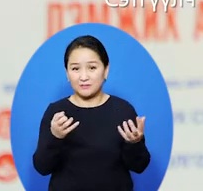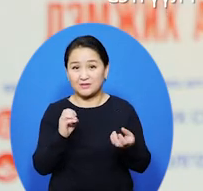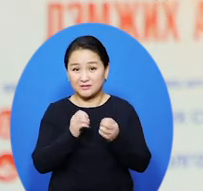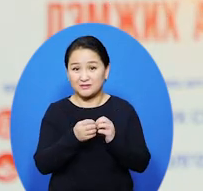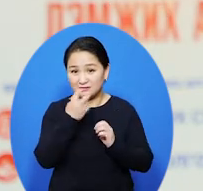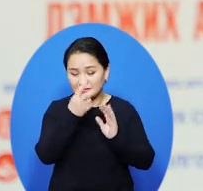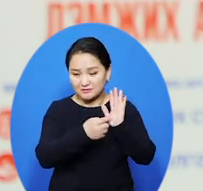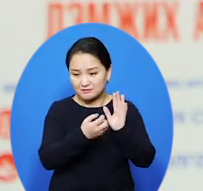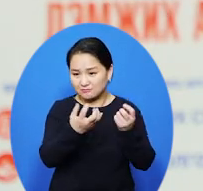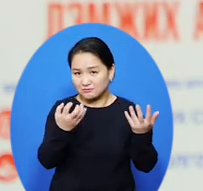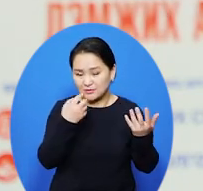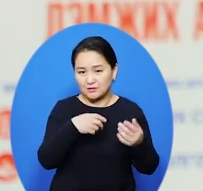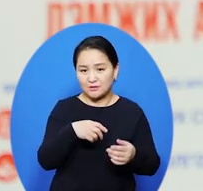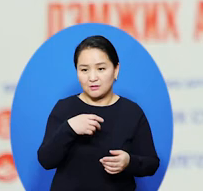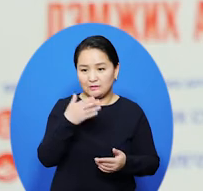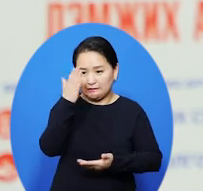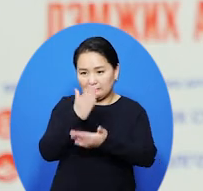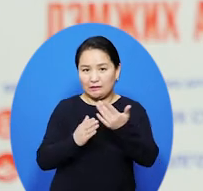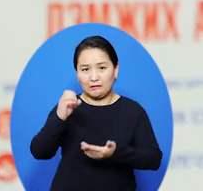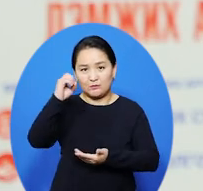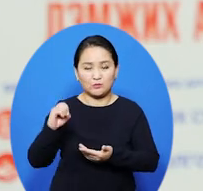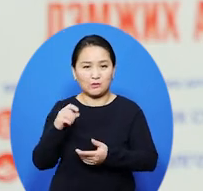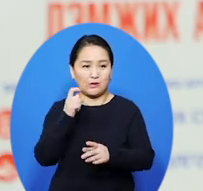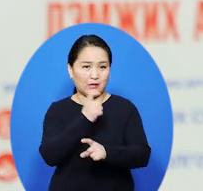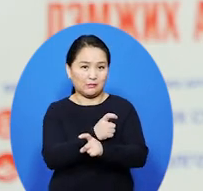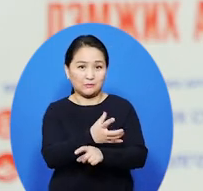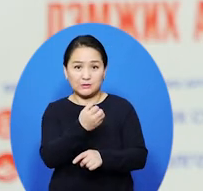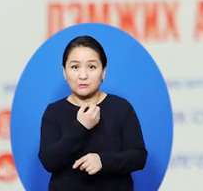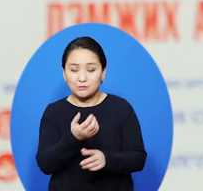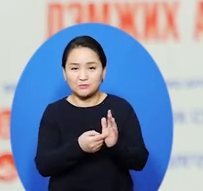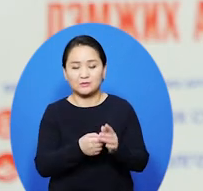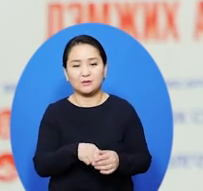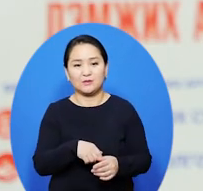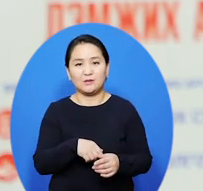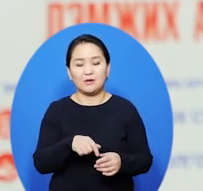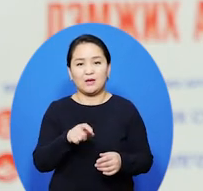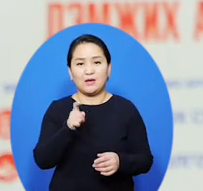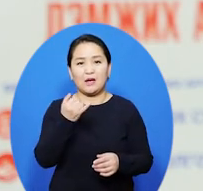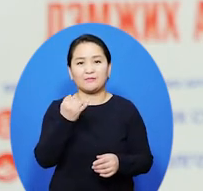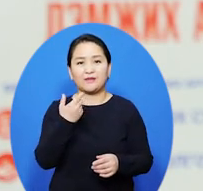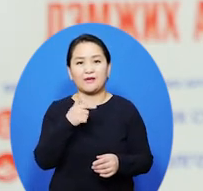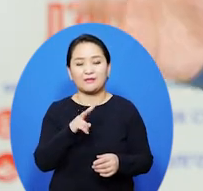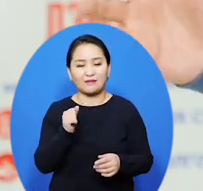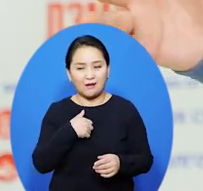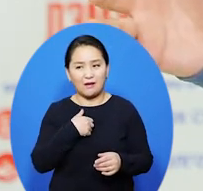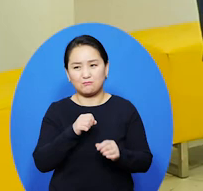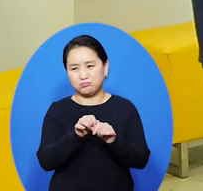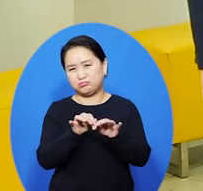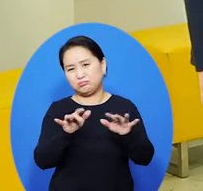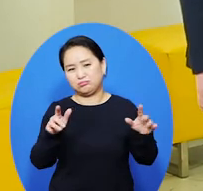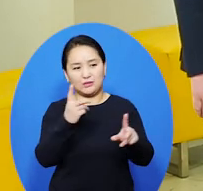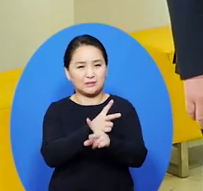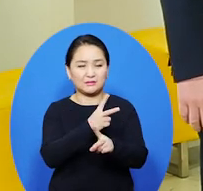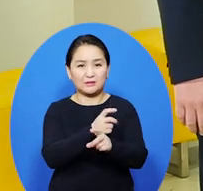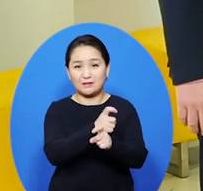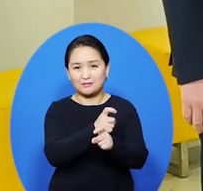мянган хүн хамтаа дүүргийн талаас илүү хөрөнгө халамж хүртэж байна гэдэг. Энийний харалт нөгөө хавтгаарлаа гэдэг ийм өнгөцгөн дүгнэлтүүд гарч